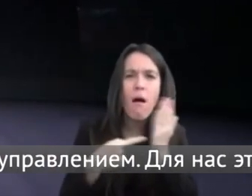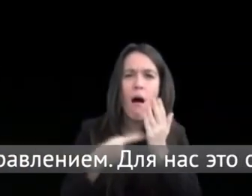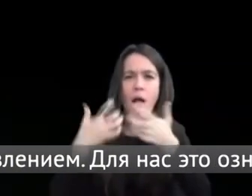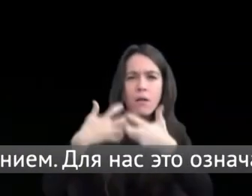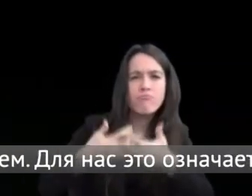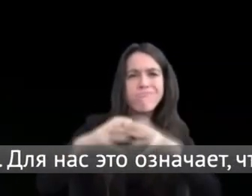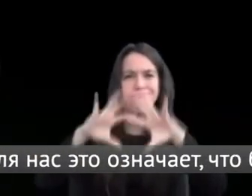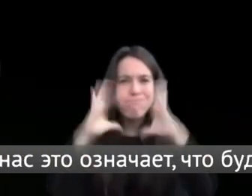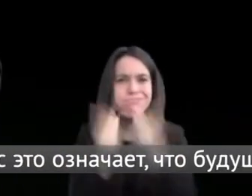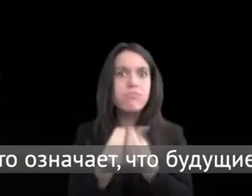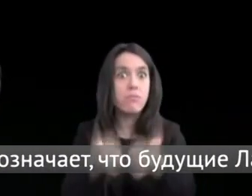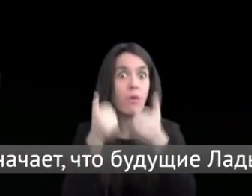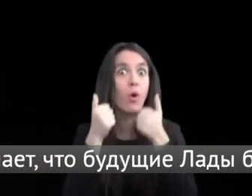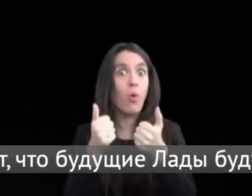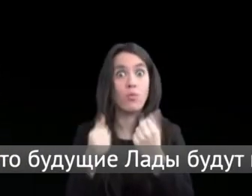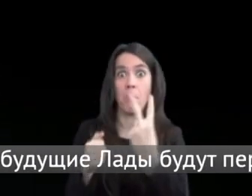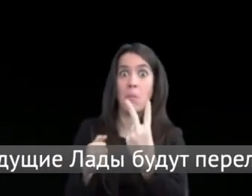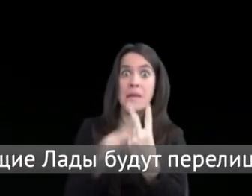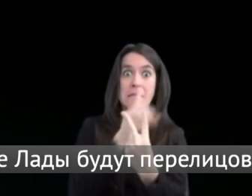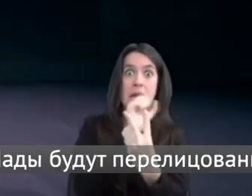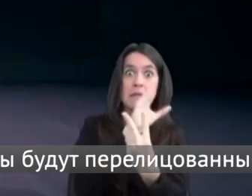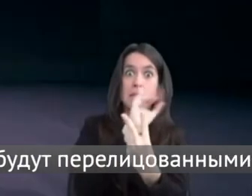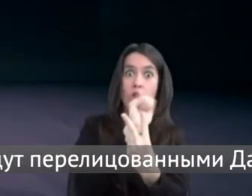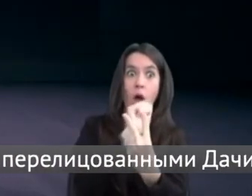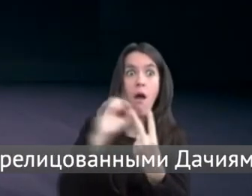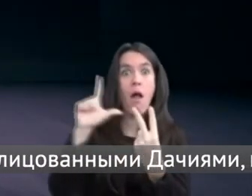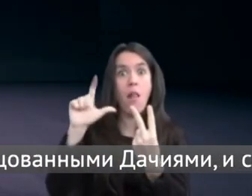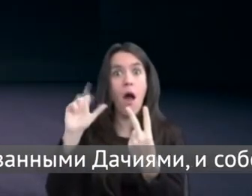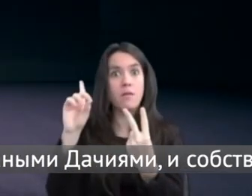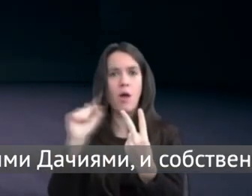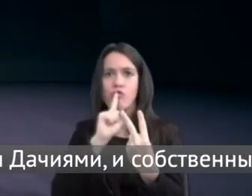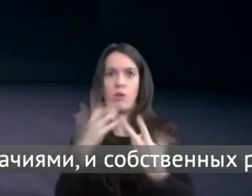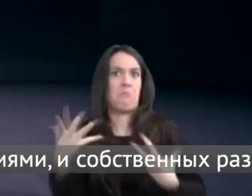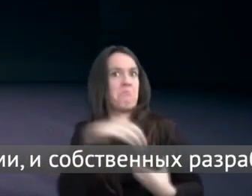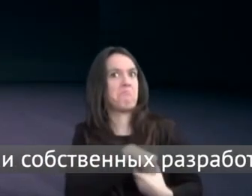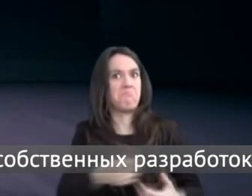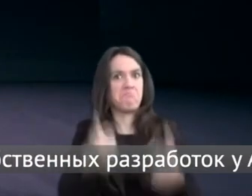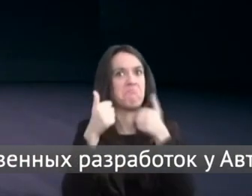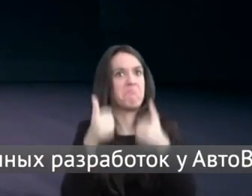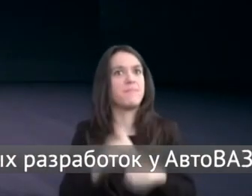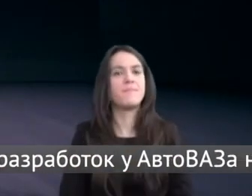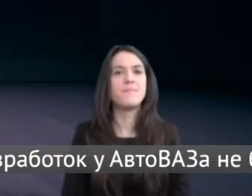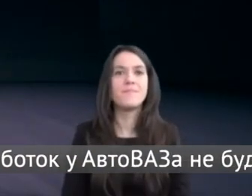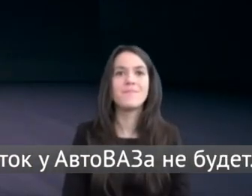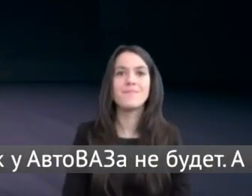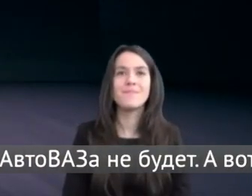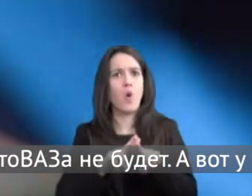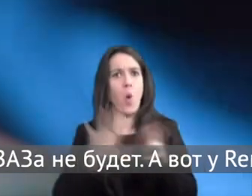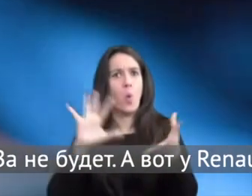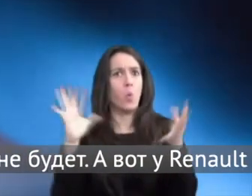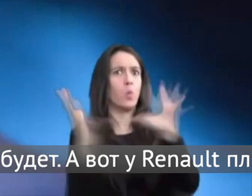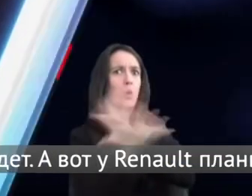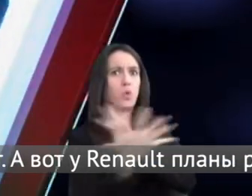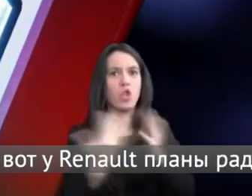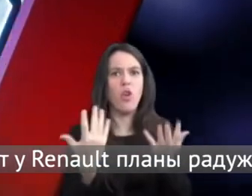Для нас это означает, что будущие Лады будут перелицованными дачами, и собственных разработок у АвтоВАЗа не будет.